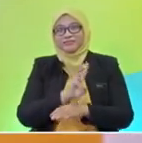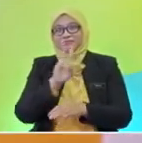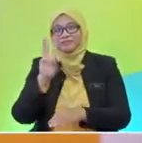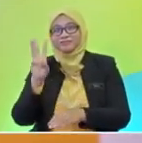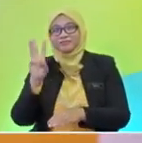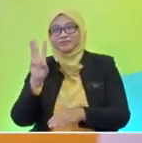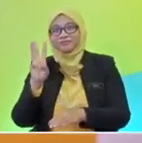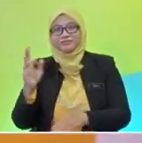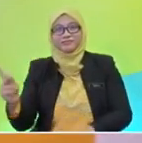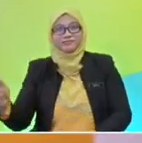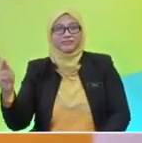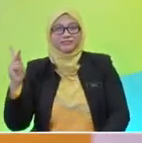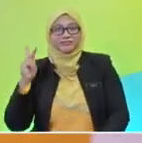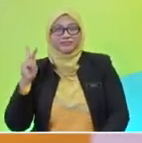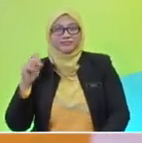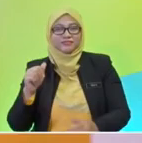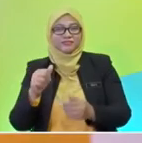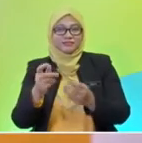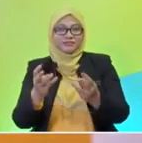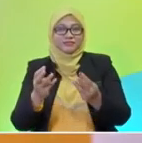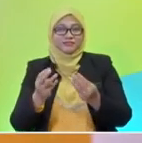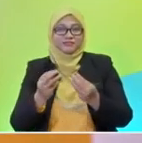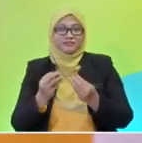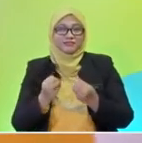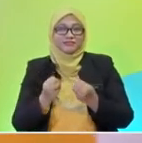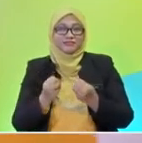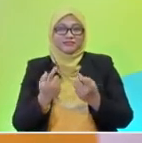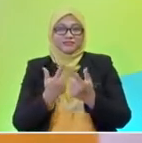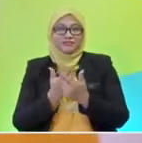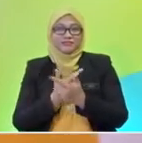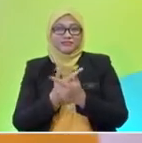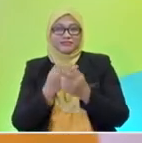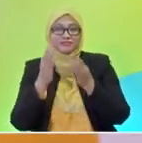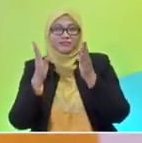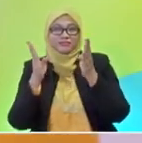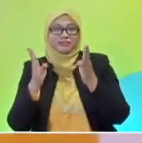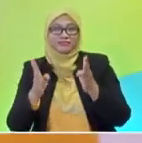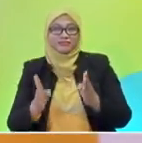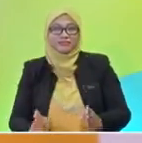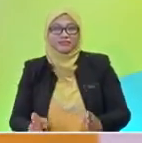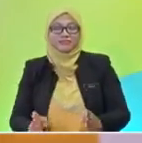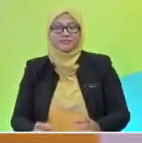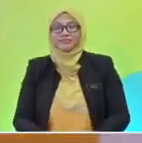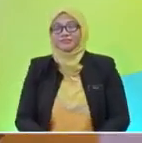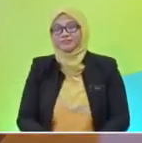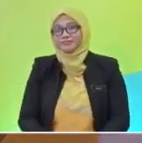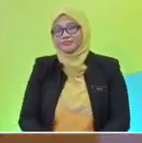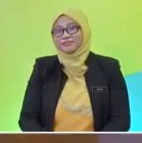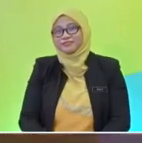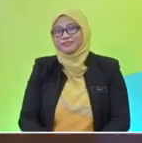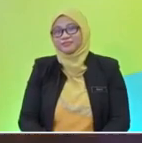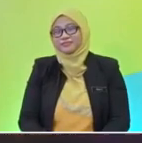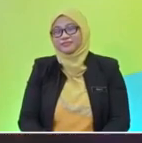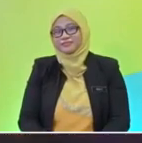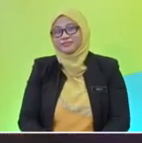ingin ku bela maruah bangsa. Okey, sekarang